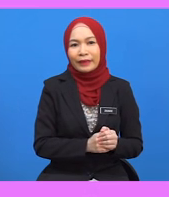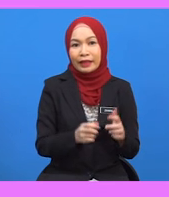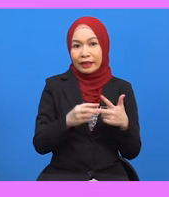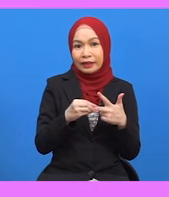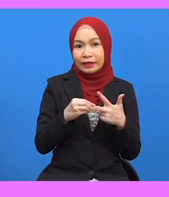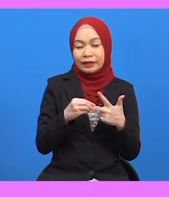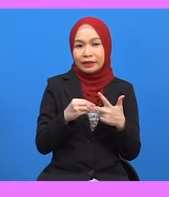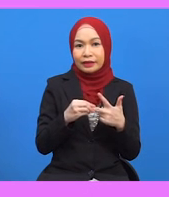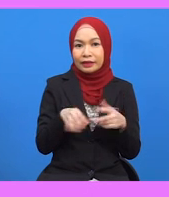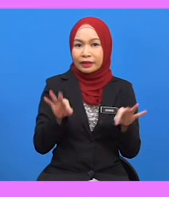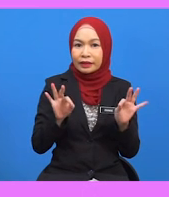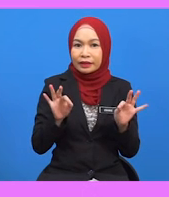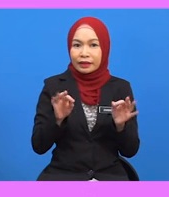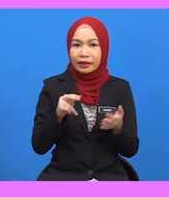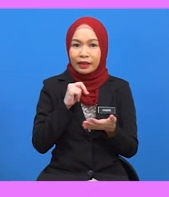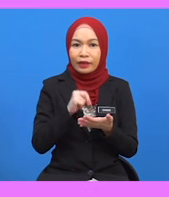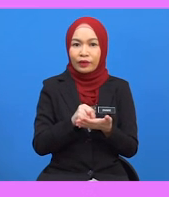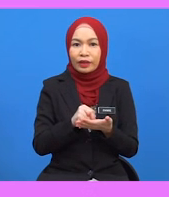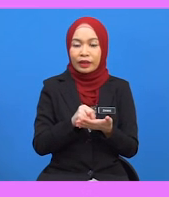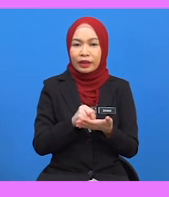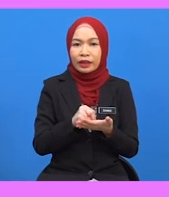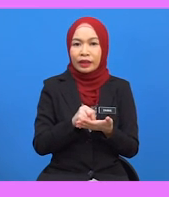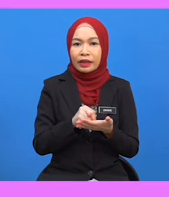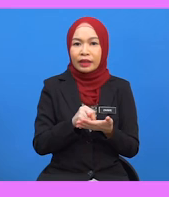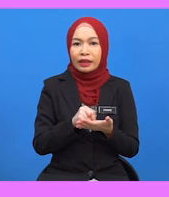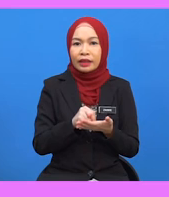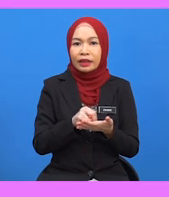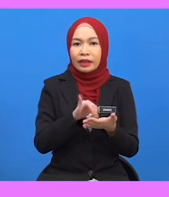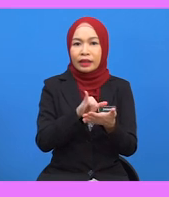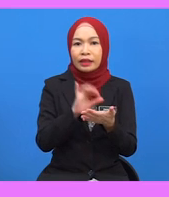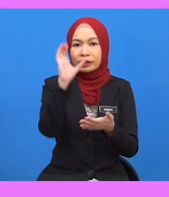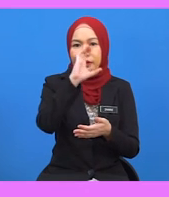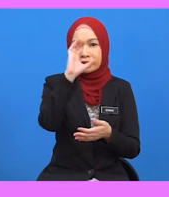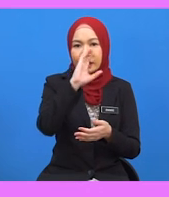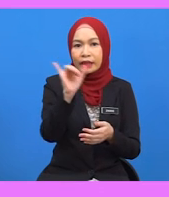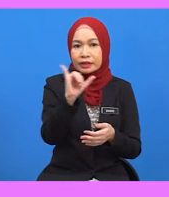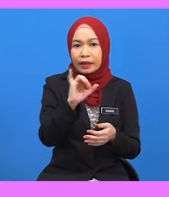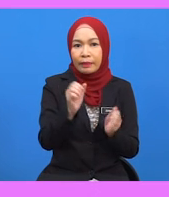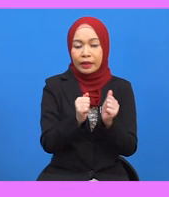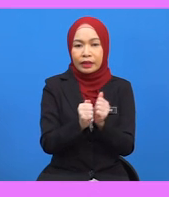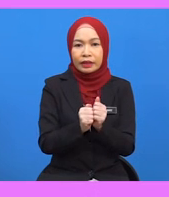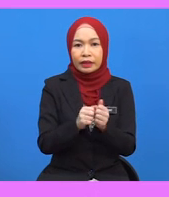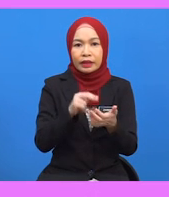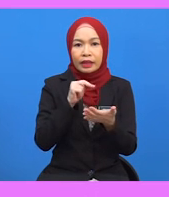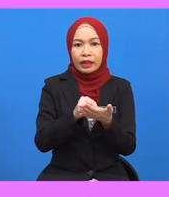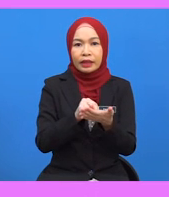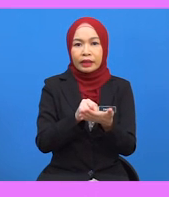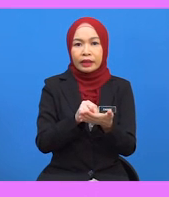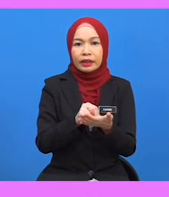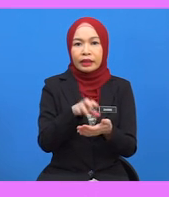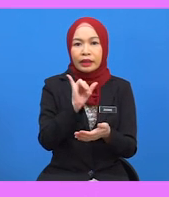Ketiga, jika nilai item carian sama dengan nilai item yang berada di tengah